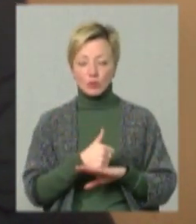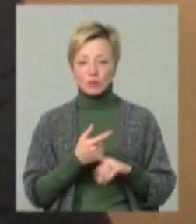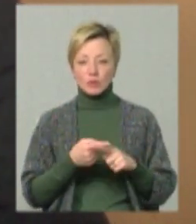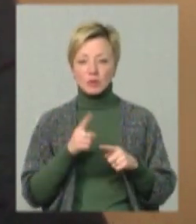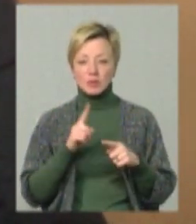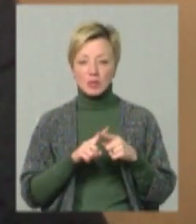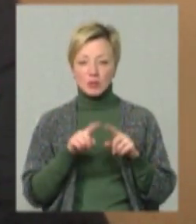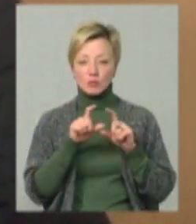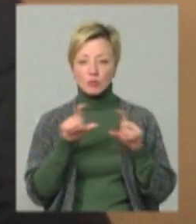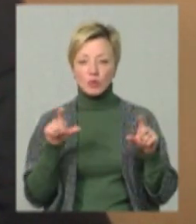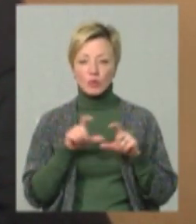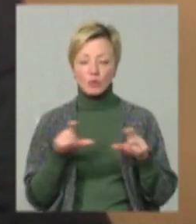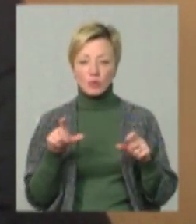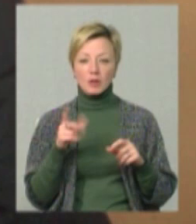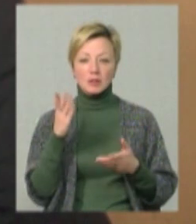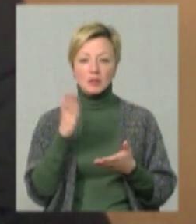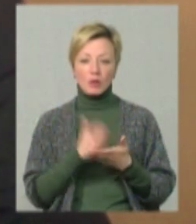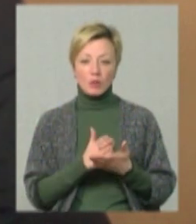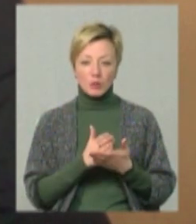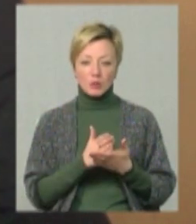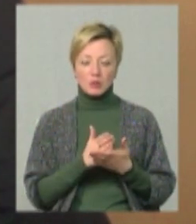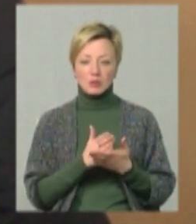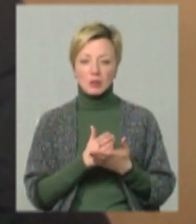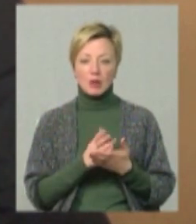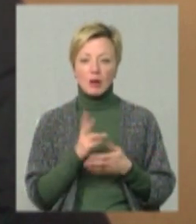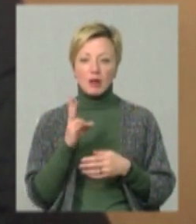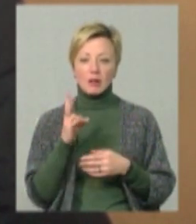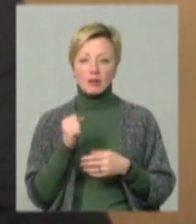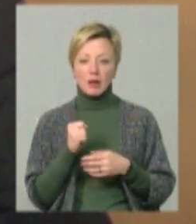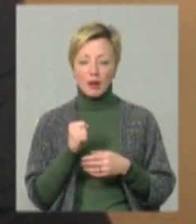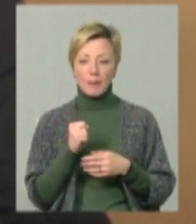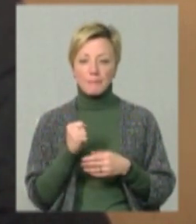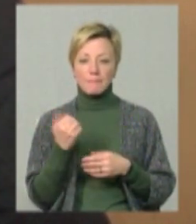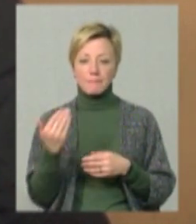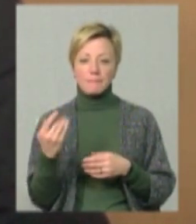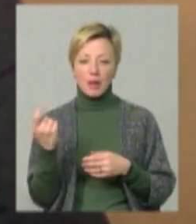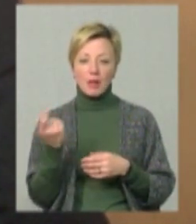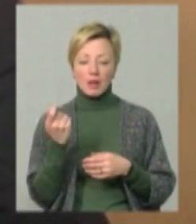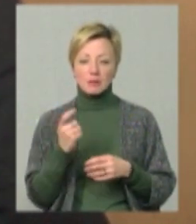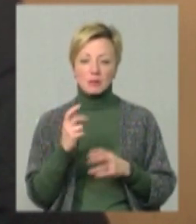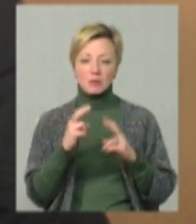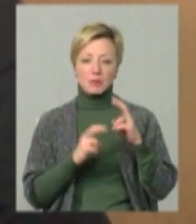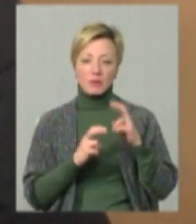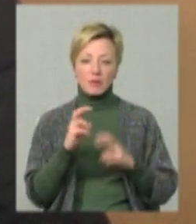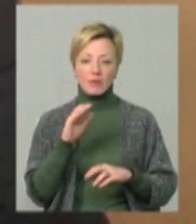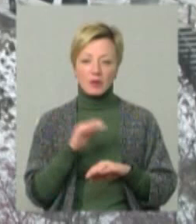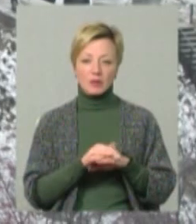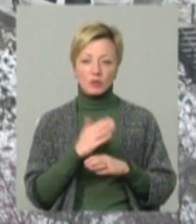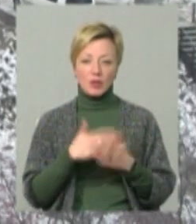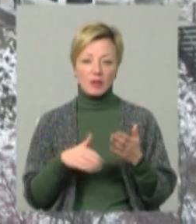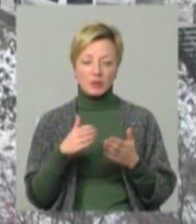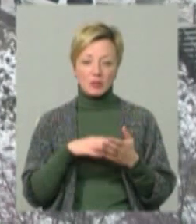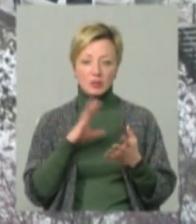це споруди, які знаходяться на балансі підприємств, які фактично